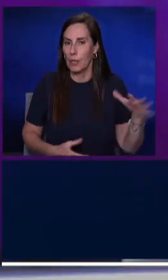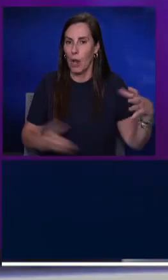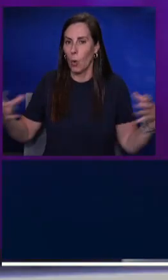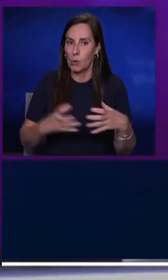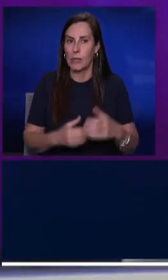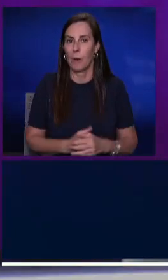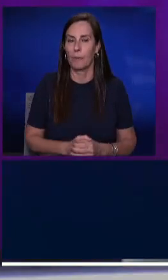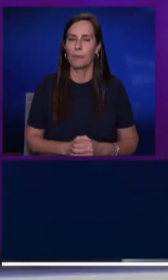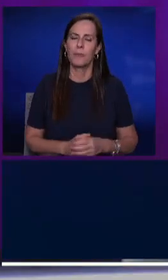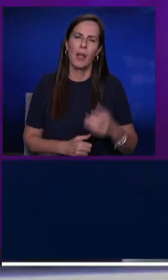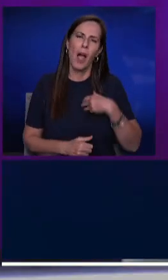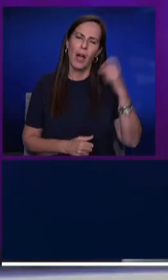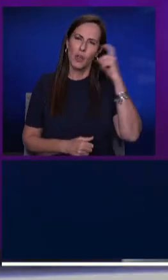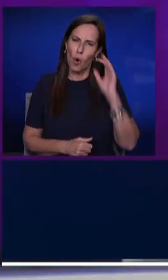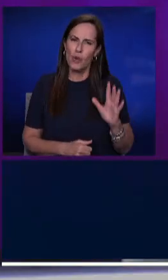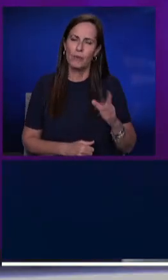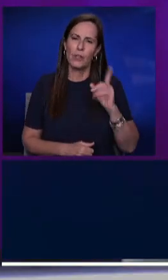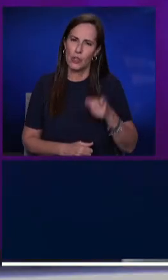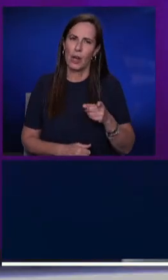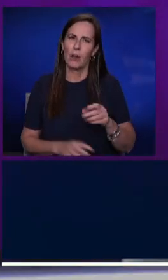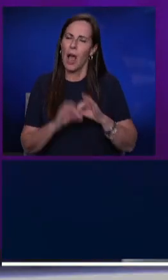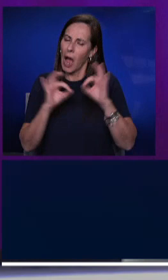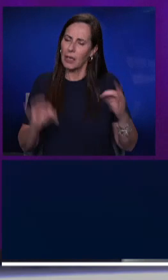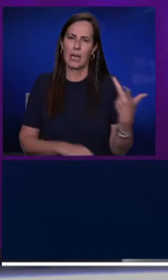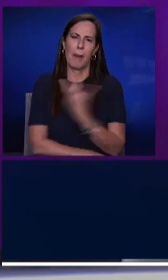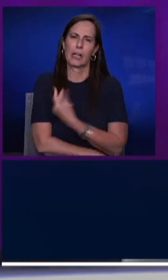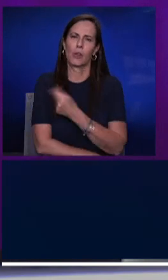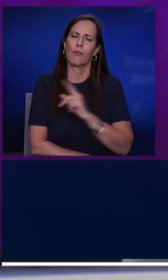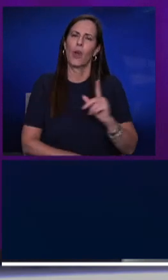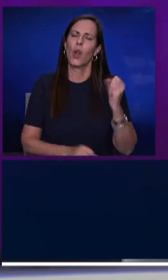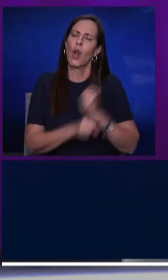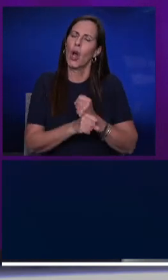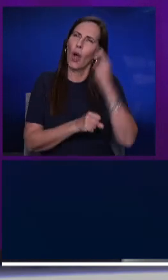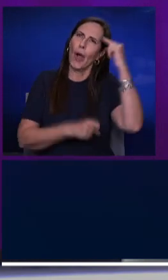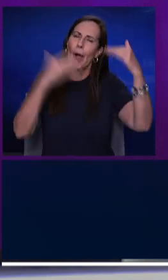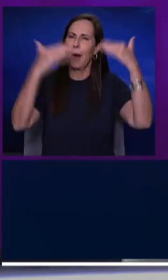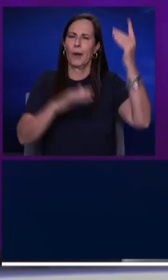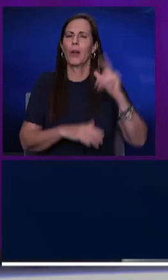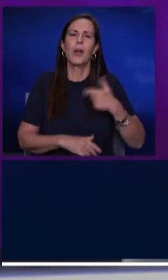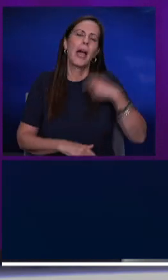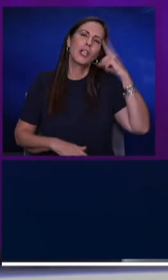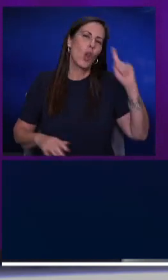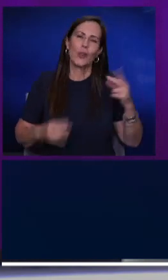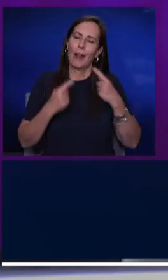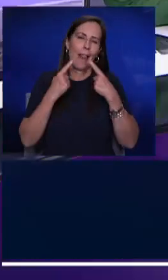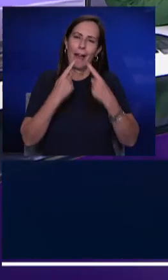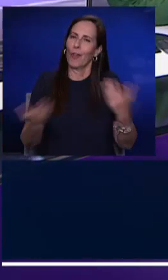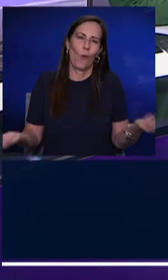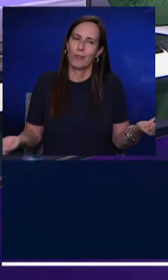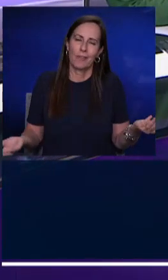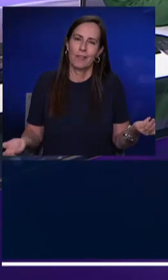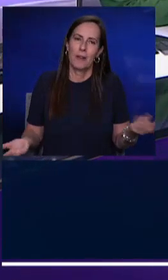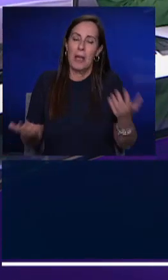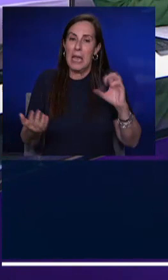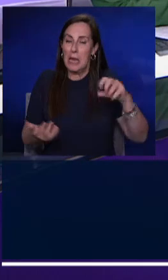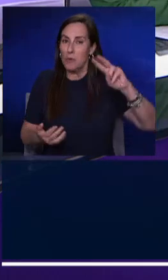חושב שצריך לצאת לדרך עם החיסונים, ולא לעשות שיקולים כאלה שהם מורכבים. אני לא יודע לומר ראשית, אם יהיה גל חמישי